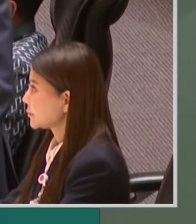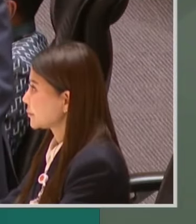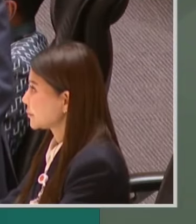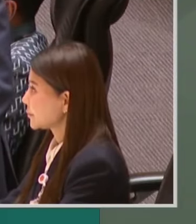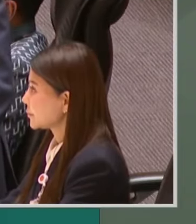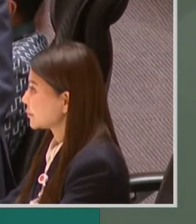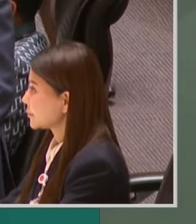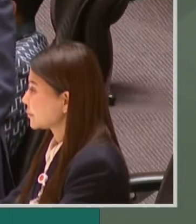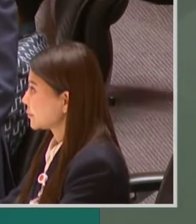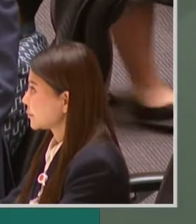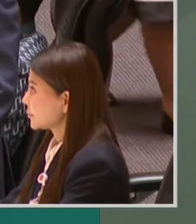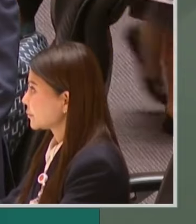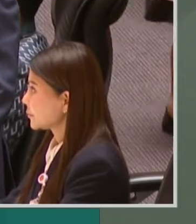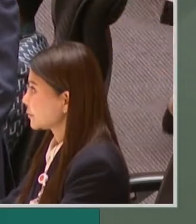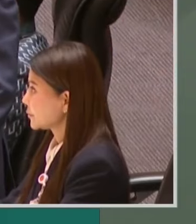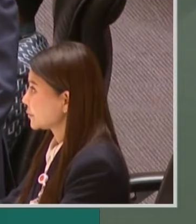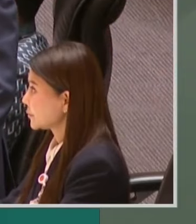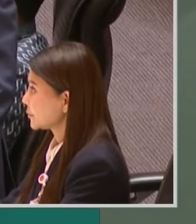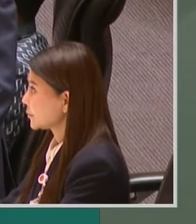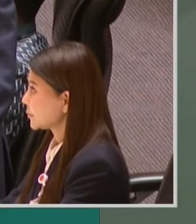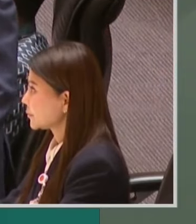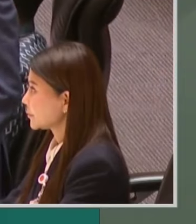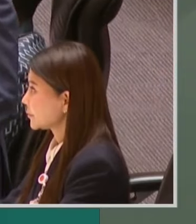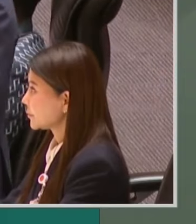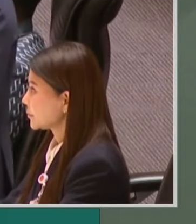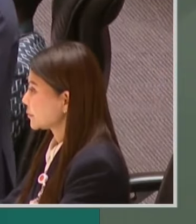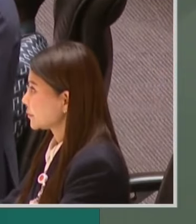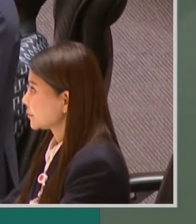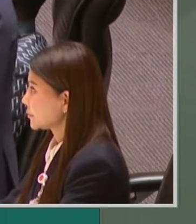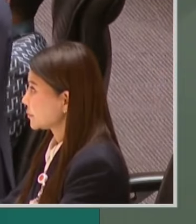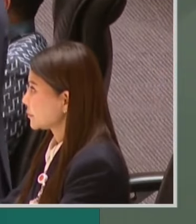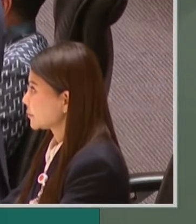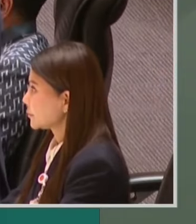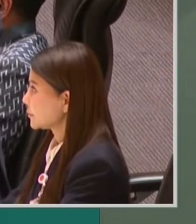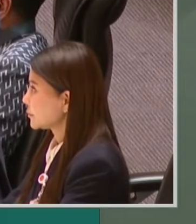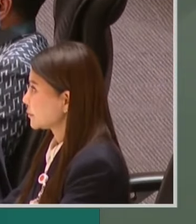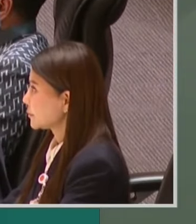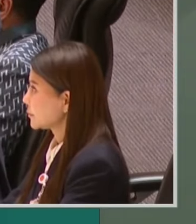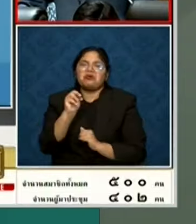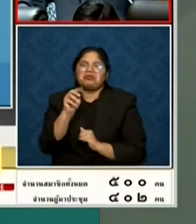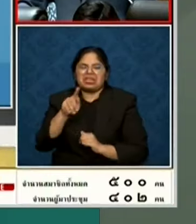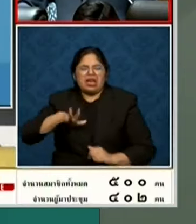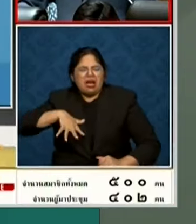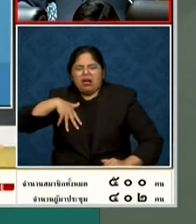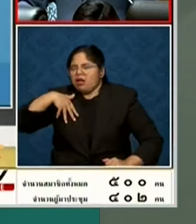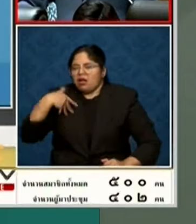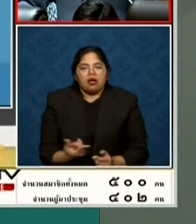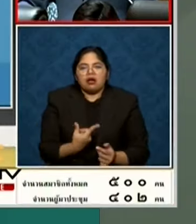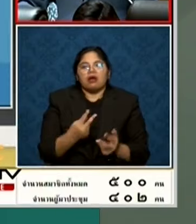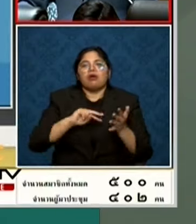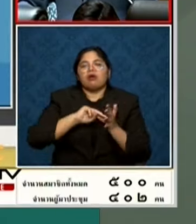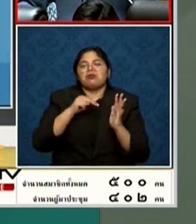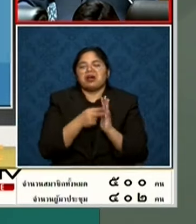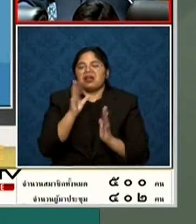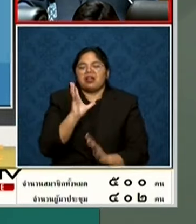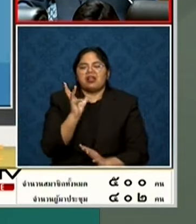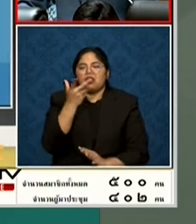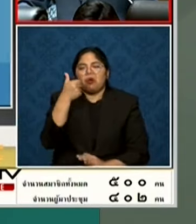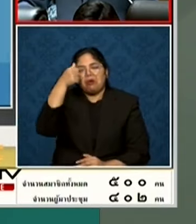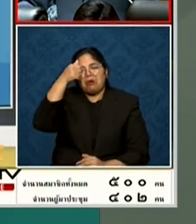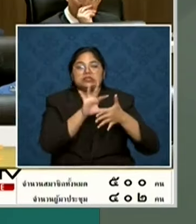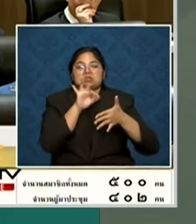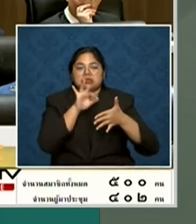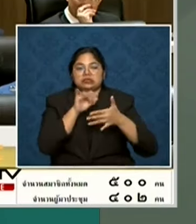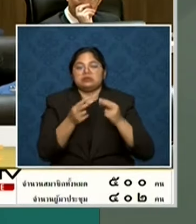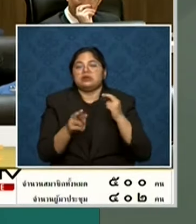ส.ส.อยู่ได้เพราะนะตัวเขาเองไม่เกี่ยวกับพรรคประชาธิปัตย์ ครับ เพราะจุดนี้คือโอกาสสำคัญที่จะนะเข้าร่วมรัฐบาลถึงแม้ว่าวัน